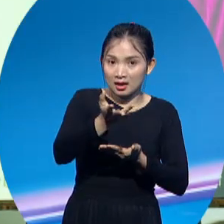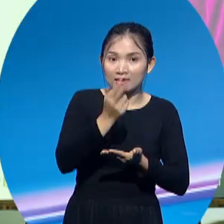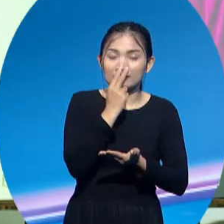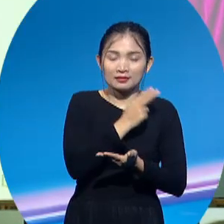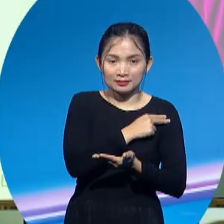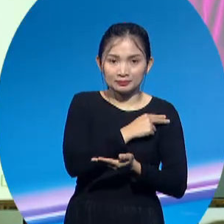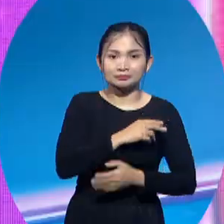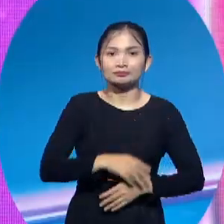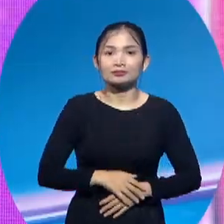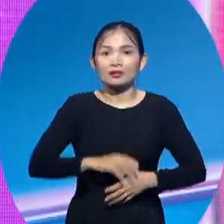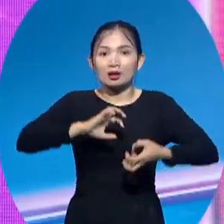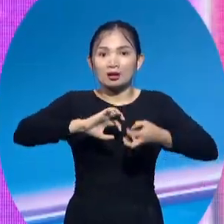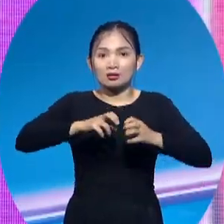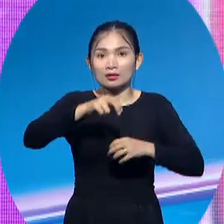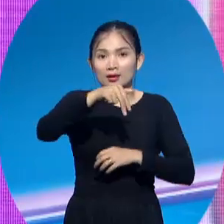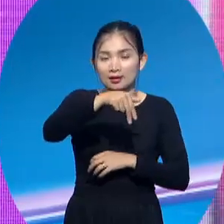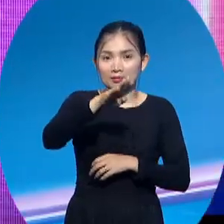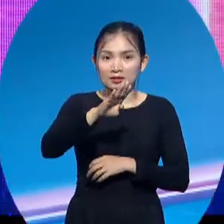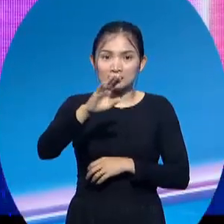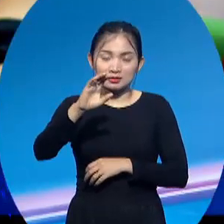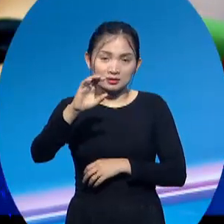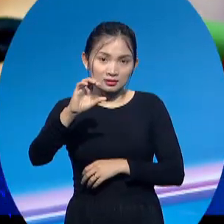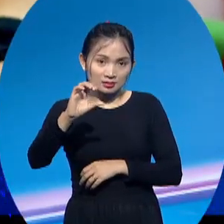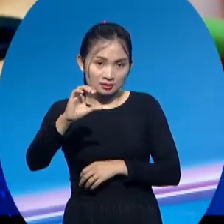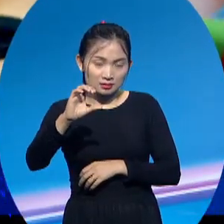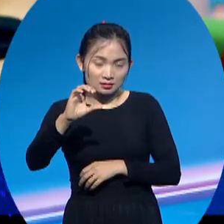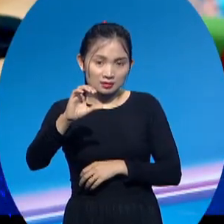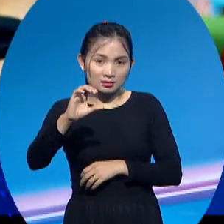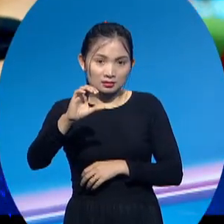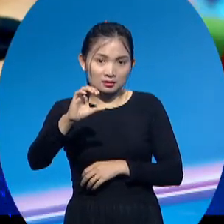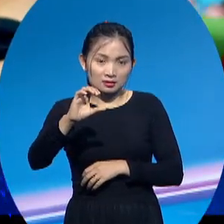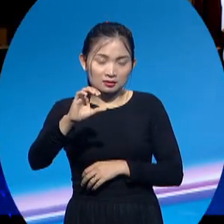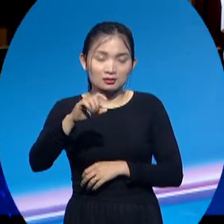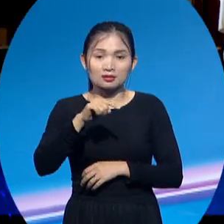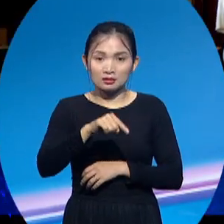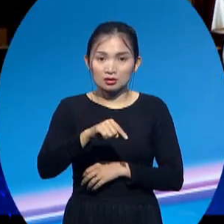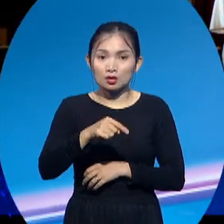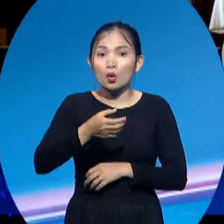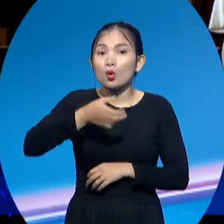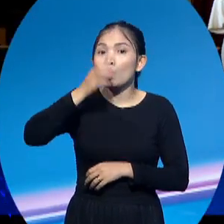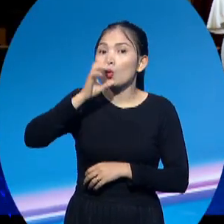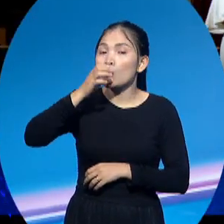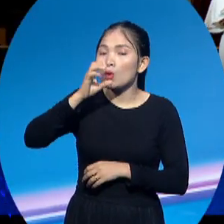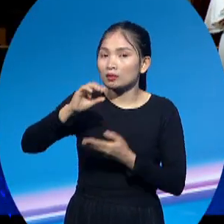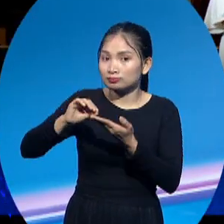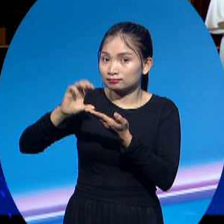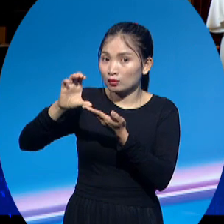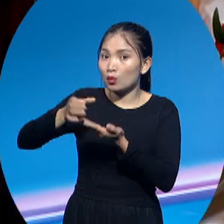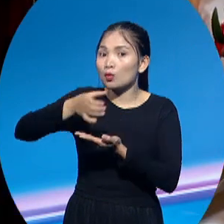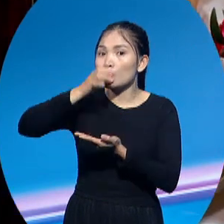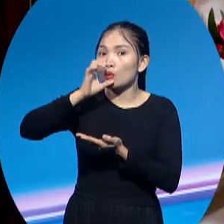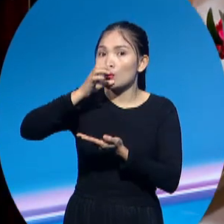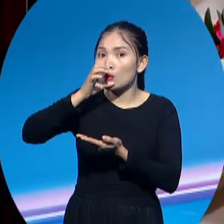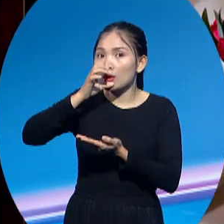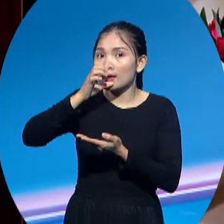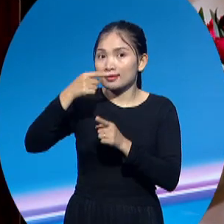Theo đó, công ty MBC Health and Beauty sẽ phân phối sản phẩm thức uống tinh chất làm đẹp Mosa Extend Drink Stem